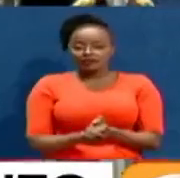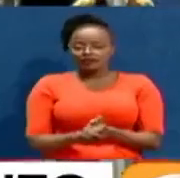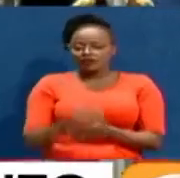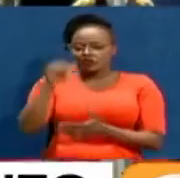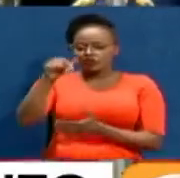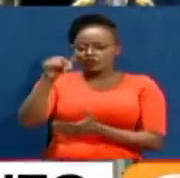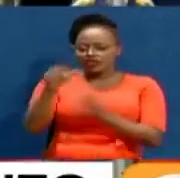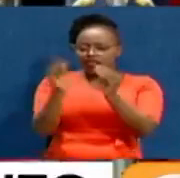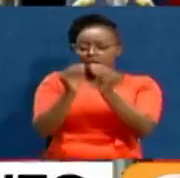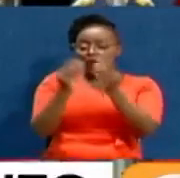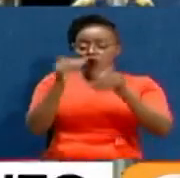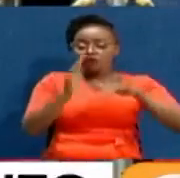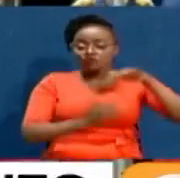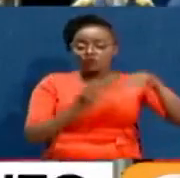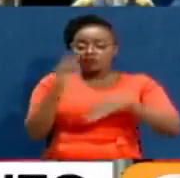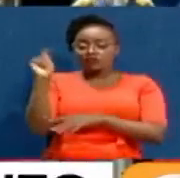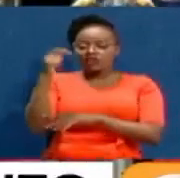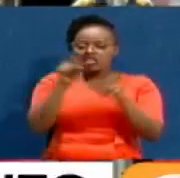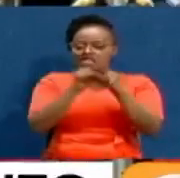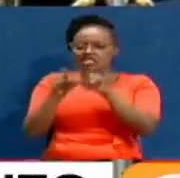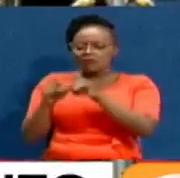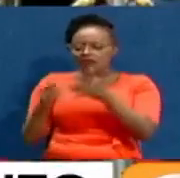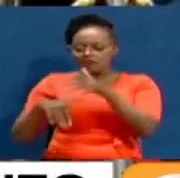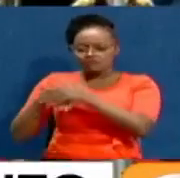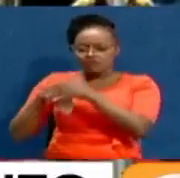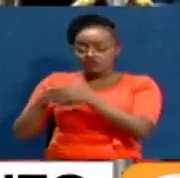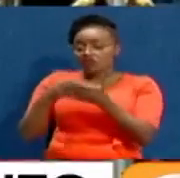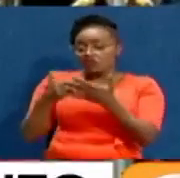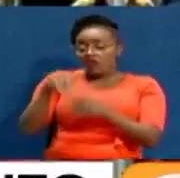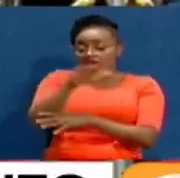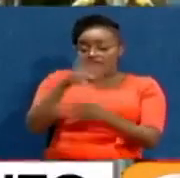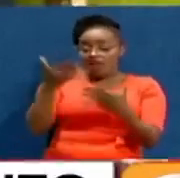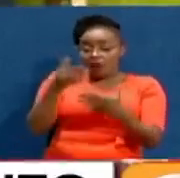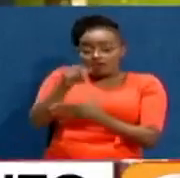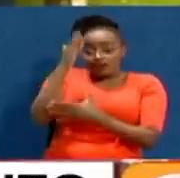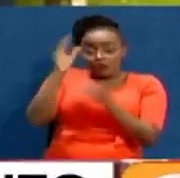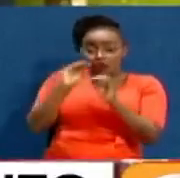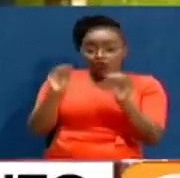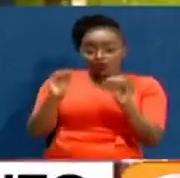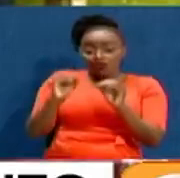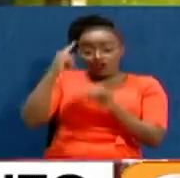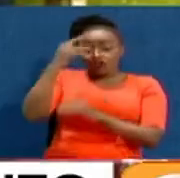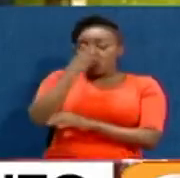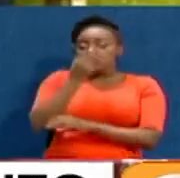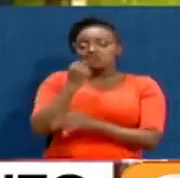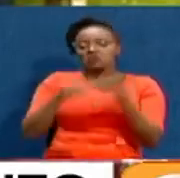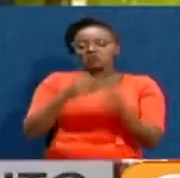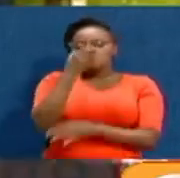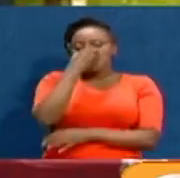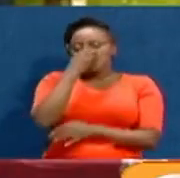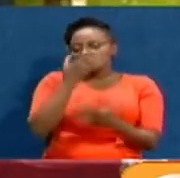Kikao cha leo katika ukumbi wa Bomas kilikuwa sawa na mechi ya ugenini kwa naibu rais William Ruto. They have said that William